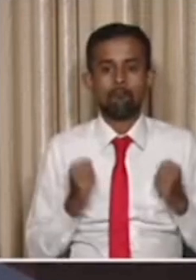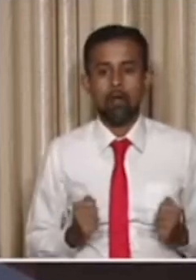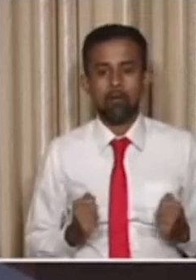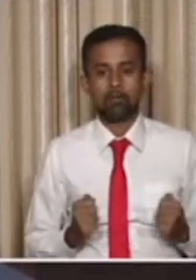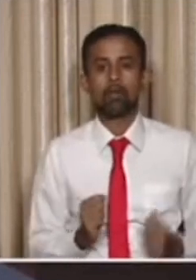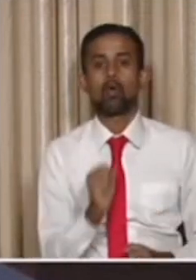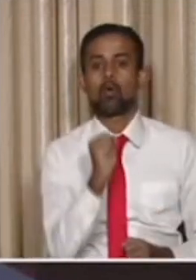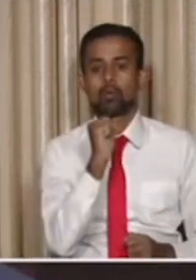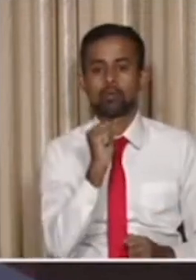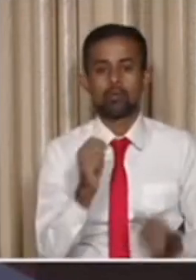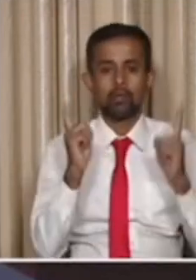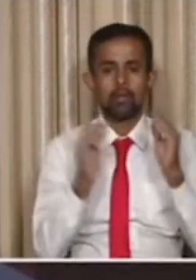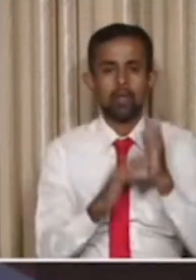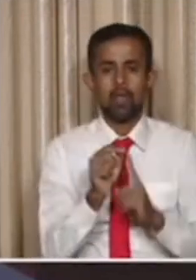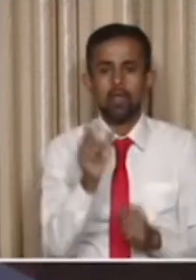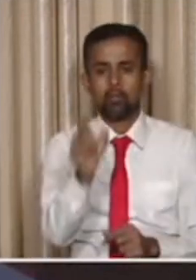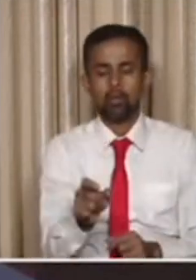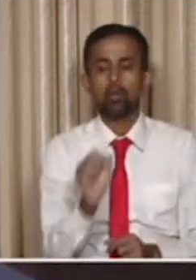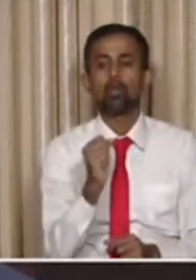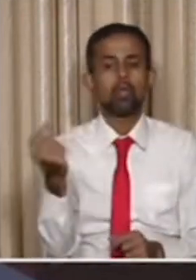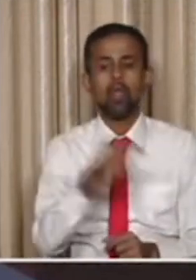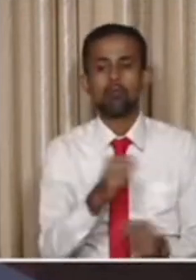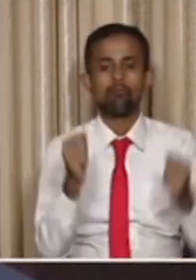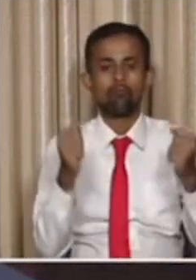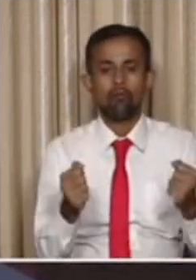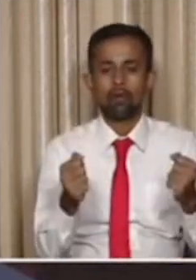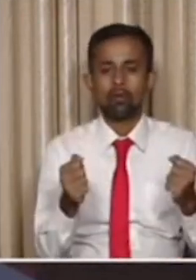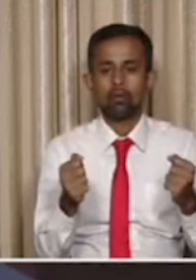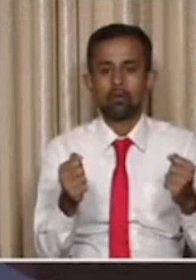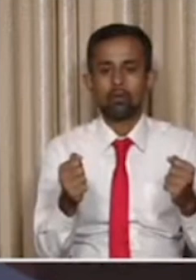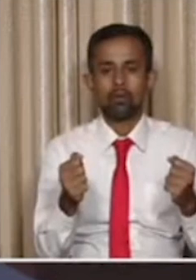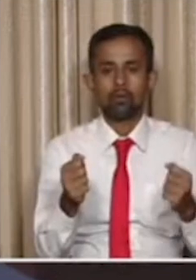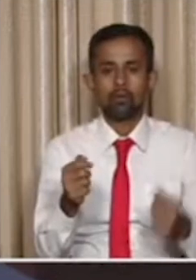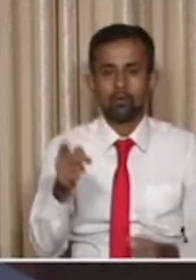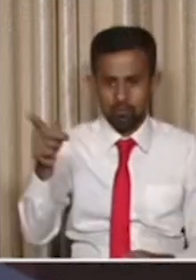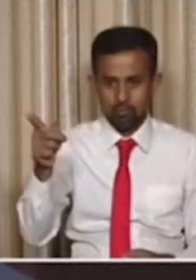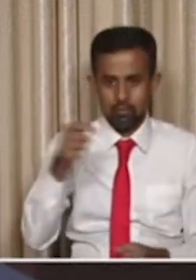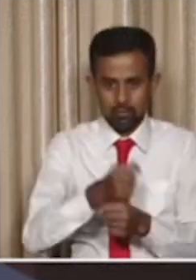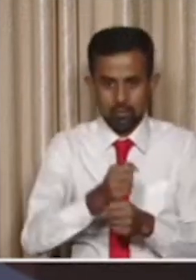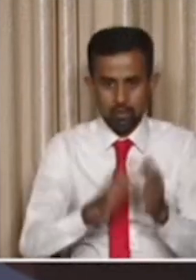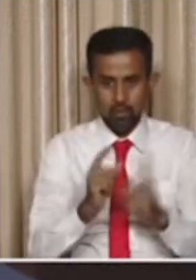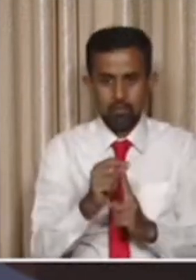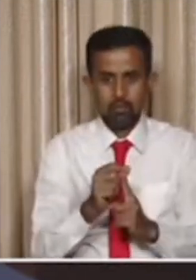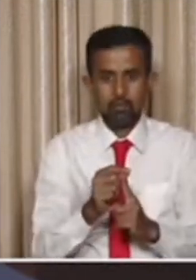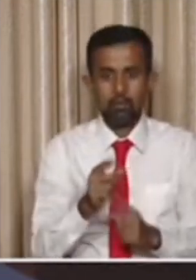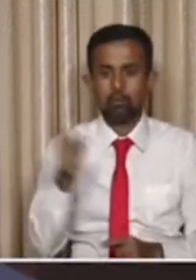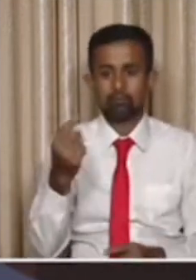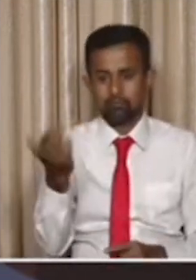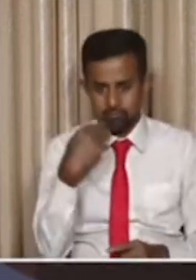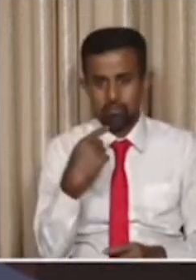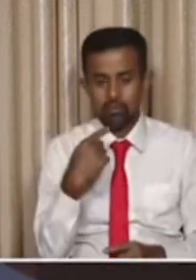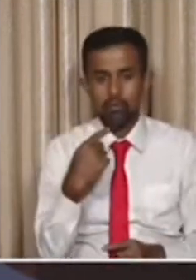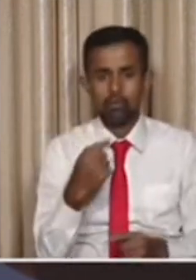කැමතියි මේ ක්‍රීඩා මැතිතුමාගේ කොහොමද එහෙම වාඩි වෙන්නේ? අපේ කොහොමද රාජ්‍යමතුමා රාජ්‍යමතුමාගේ එහෙම